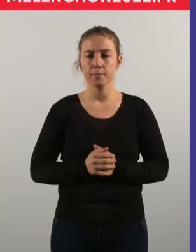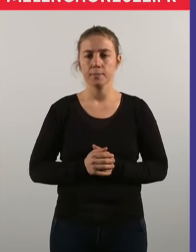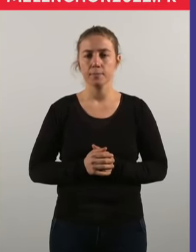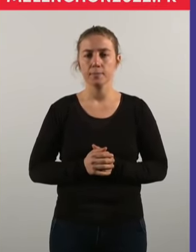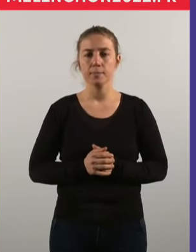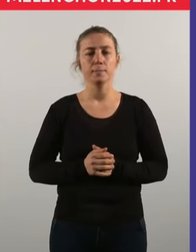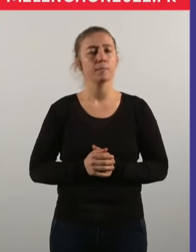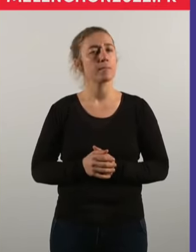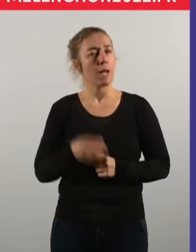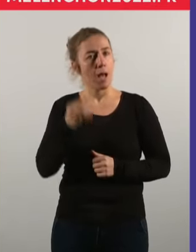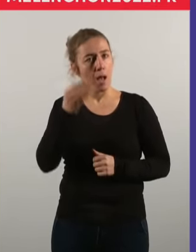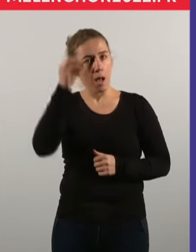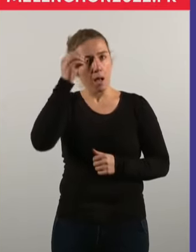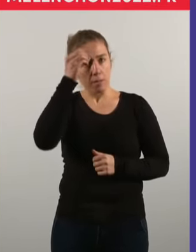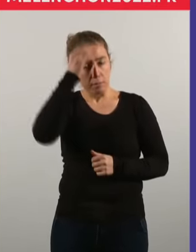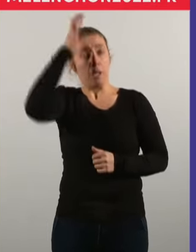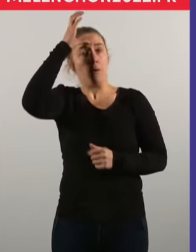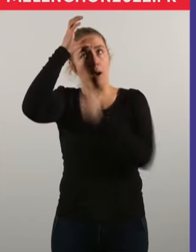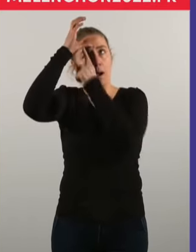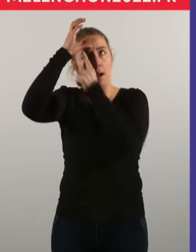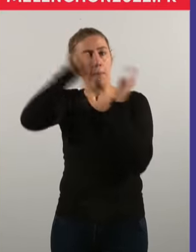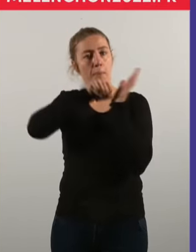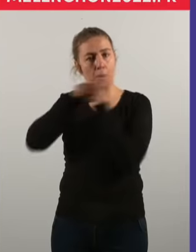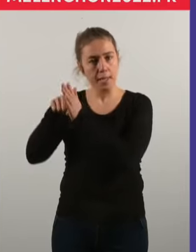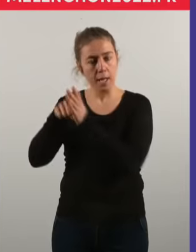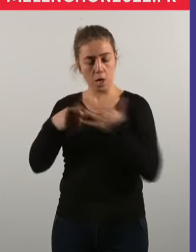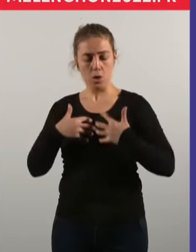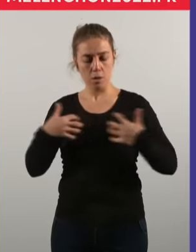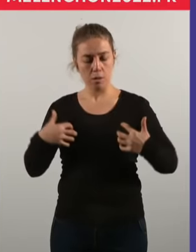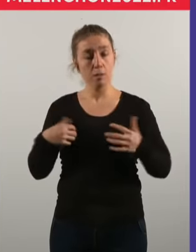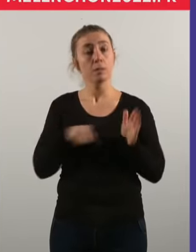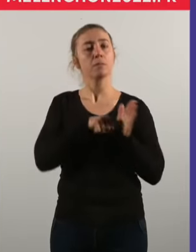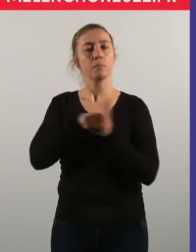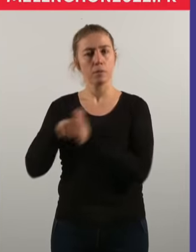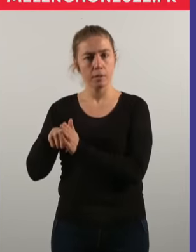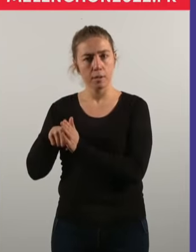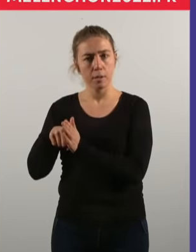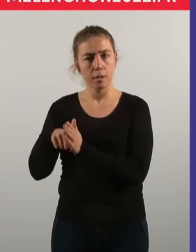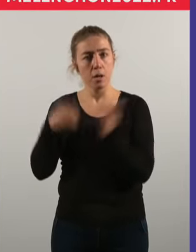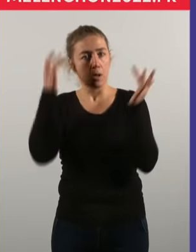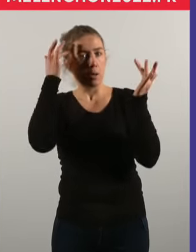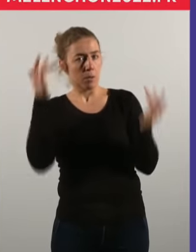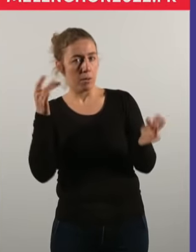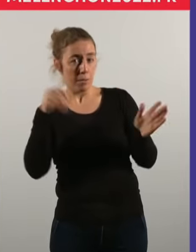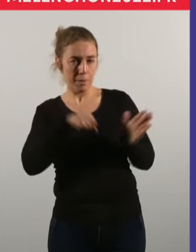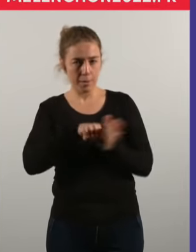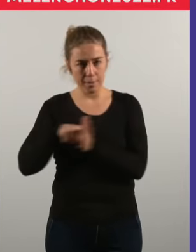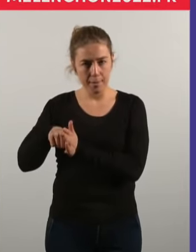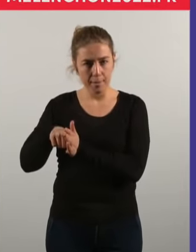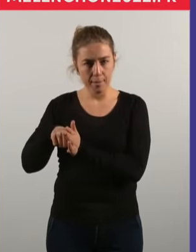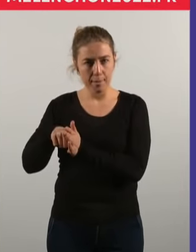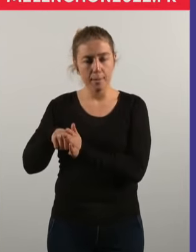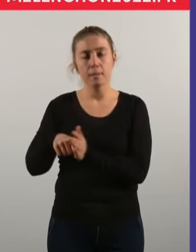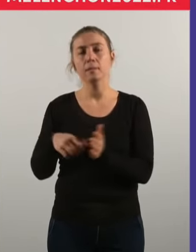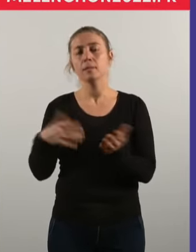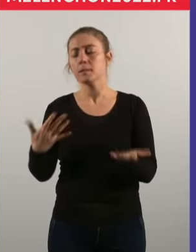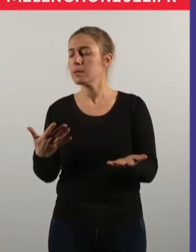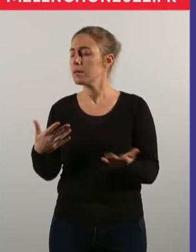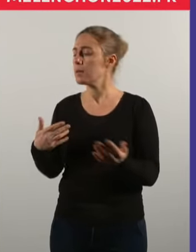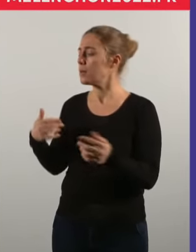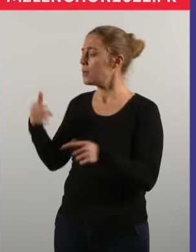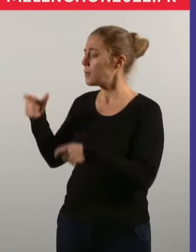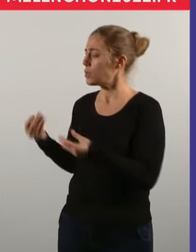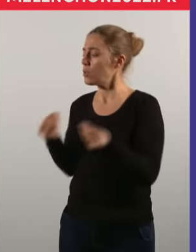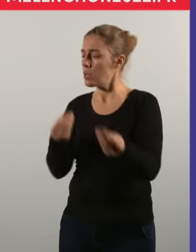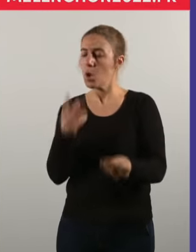Priorité au savoir, priorité à la science, priorité à la culture, priorité à tout ce qui rend